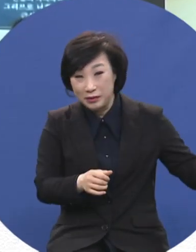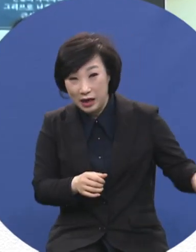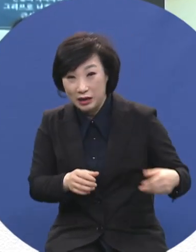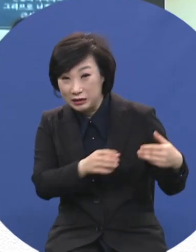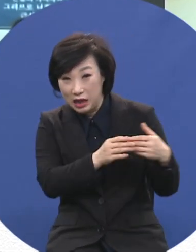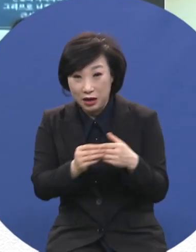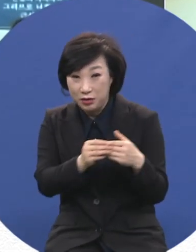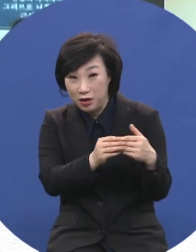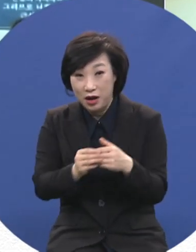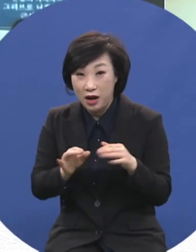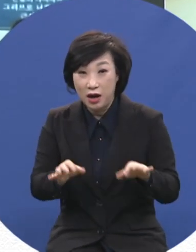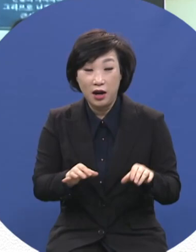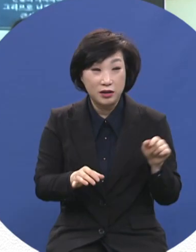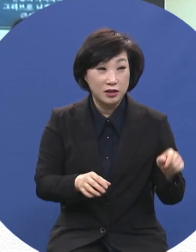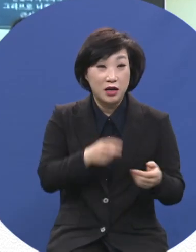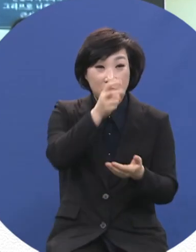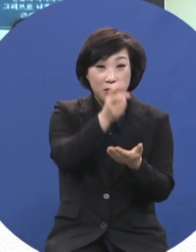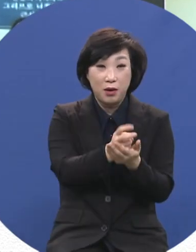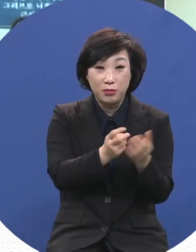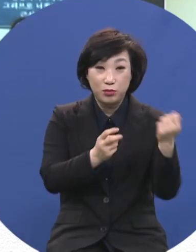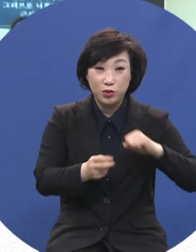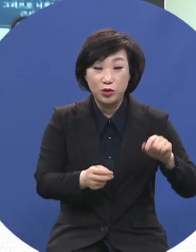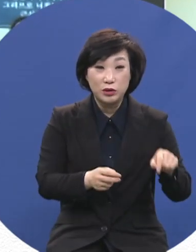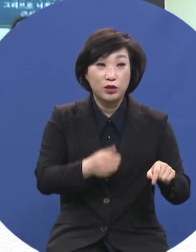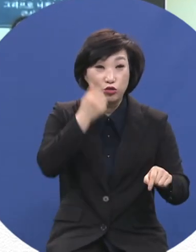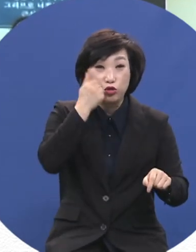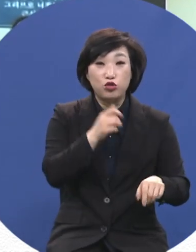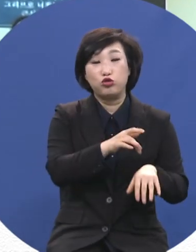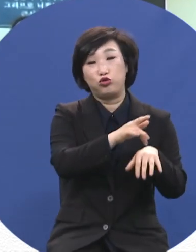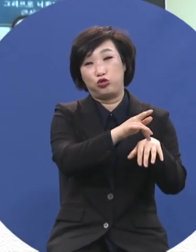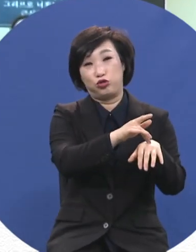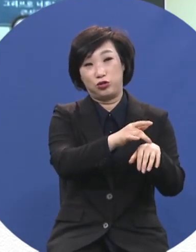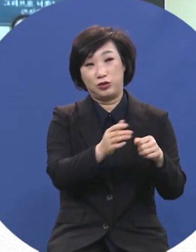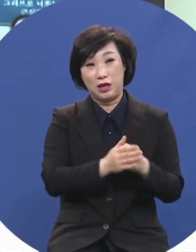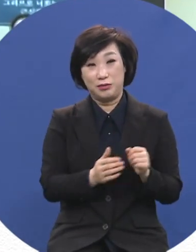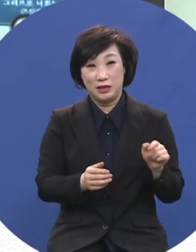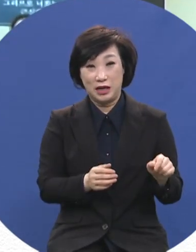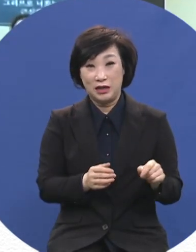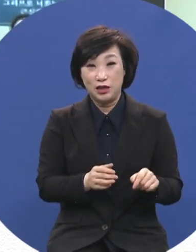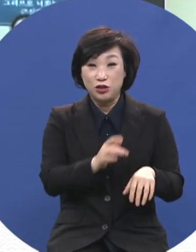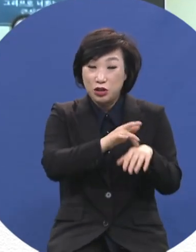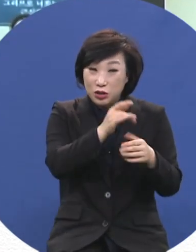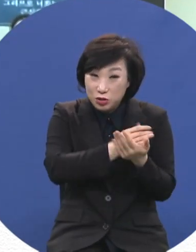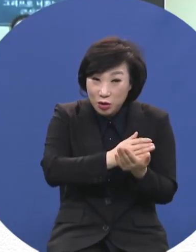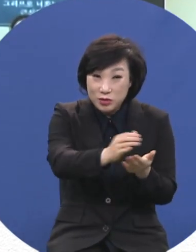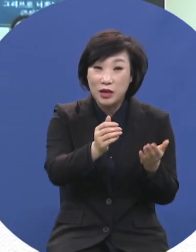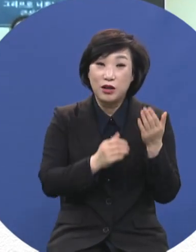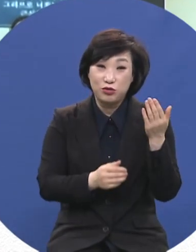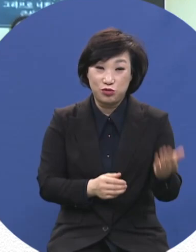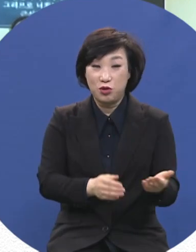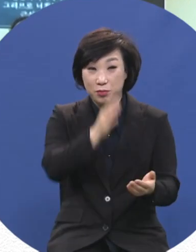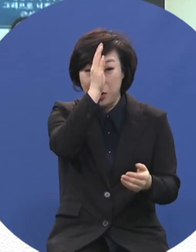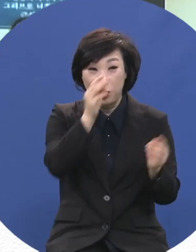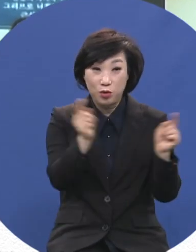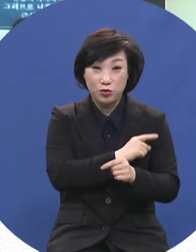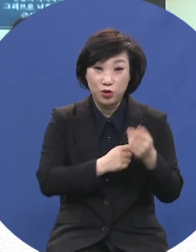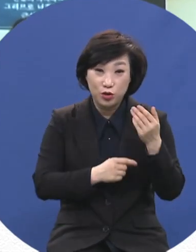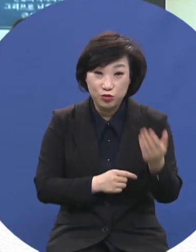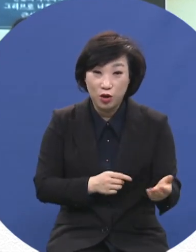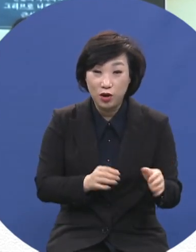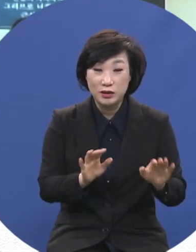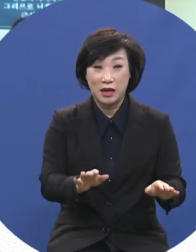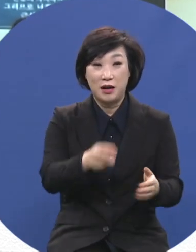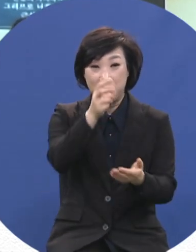왔어. 질서를 파괴하는 것들이 귀신들이야 다 이게. 이것들을 쫓아주고 병을 고치니